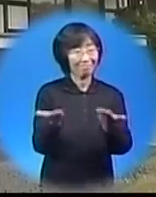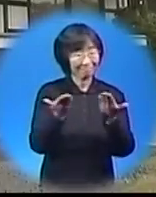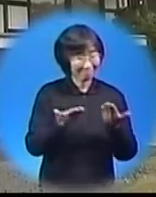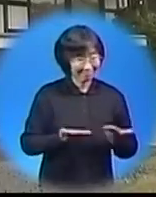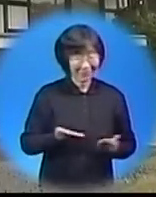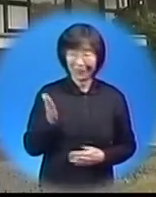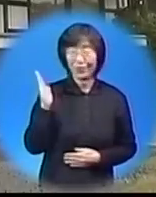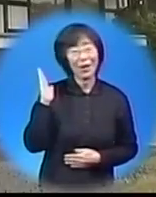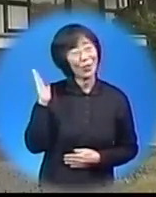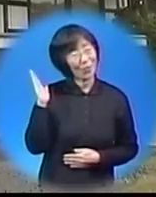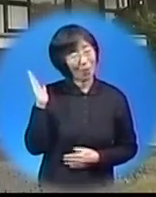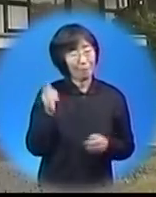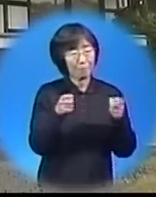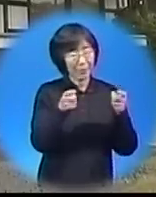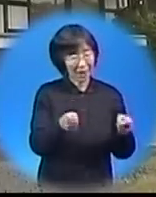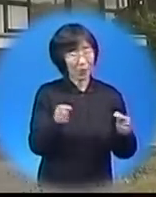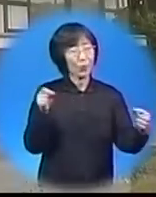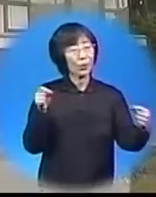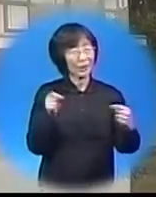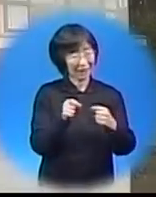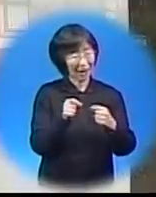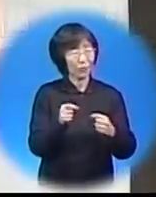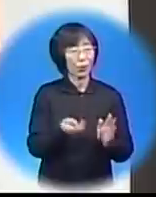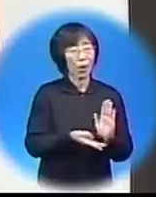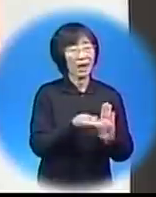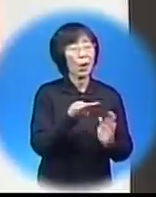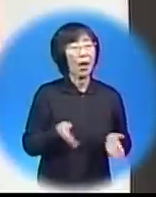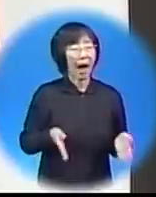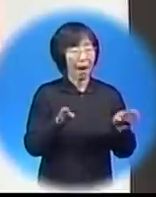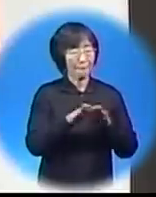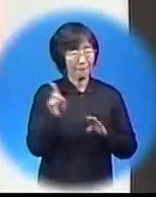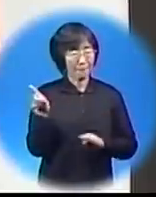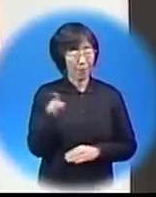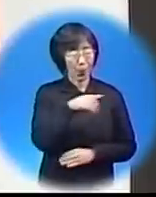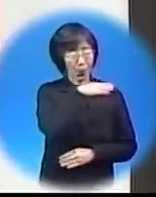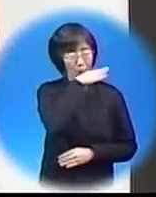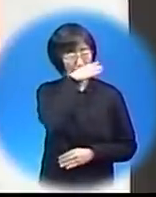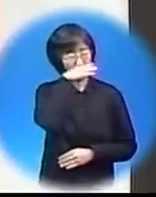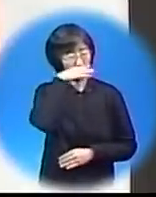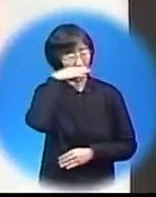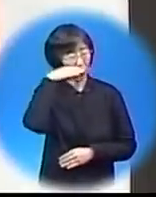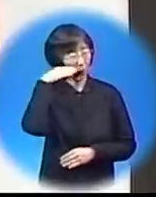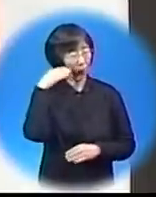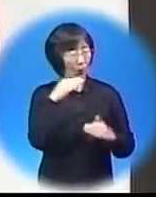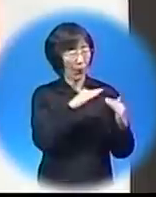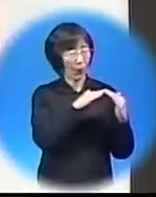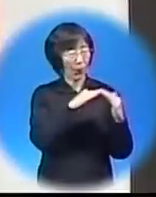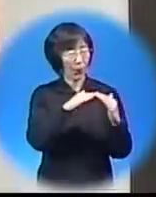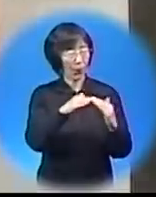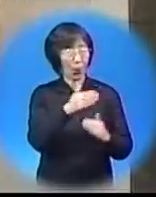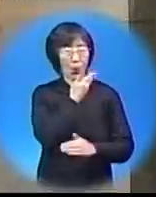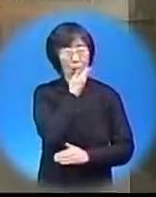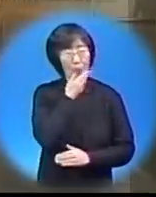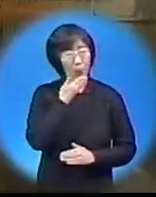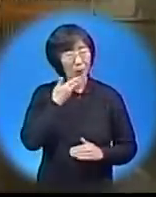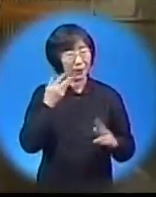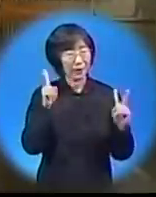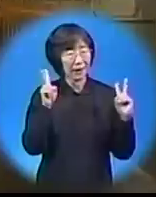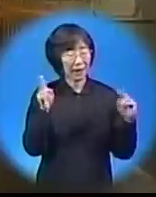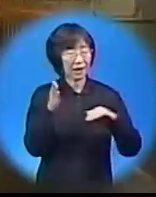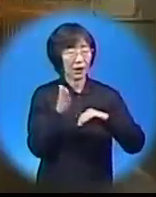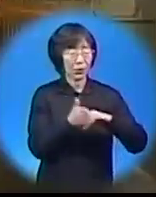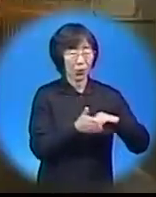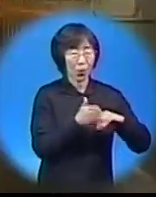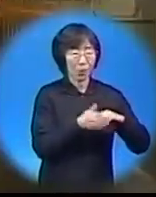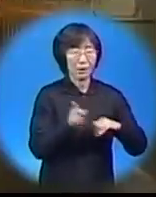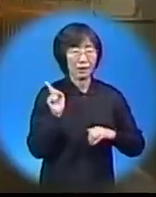芝山港の近くにある旅館湯宿川本屋さん。とっても趣のあるお宿で、しかも美味しいカニ料